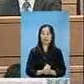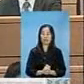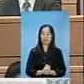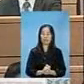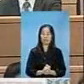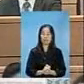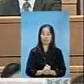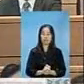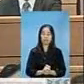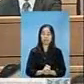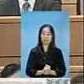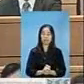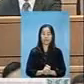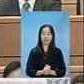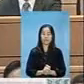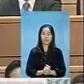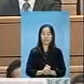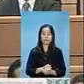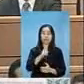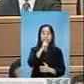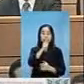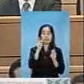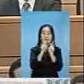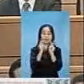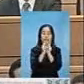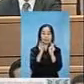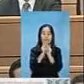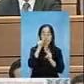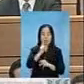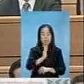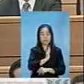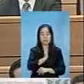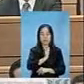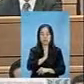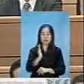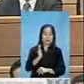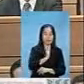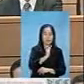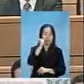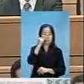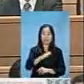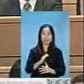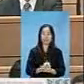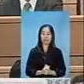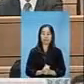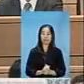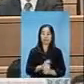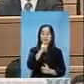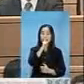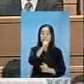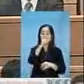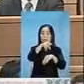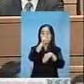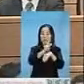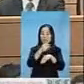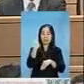ายเสียดสีท่านประธานครับว่ากรรมการเนี่ยต้องไม่ลำเอียงคือกล่าวหาท่านประธ